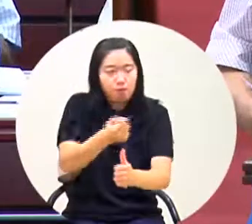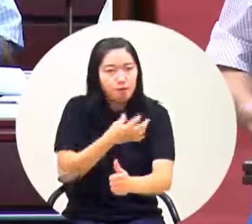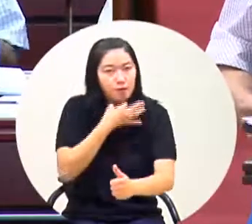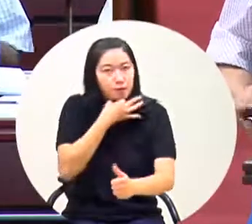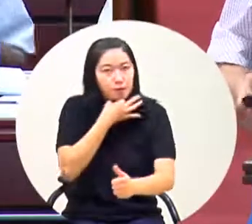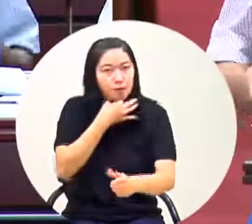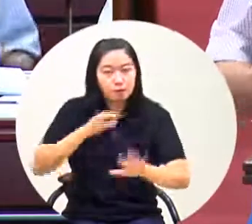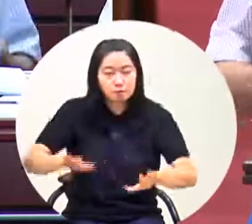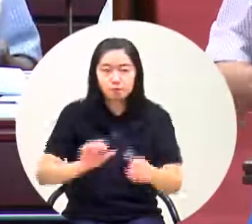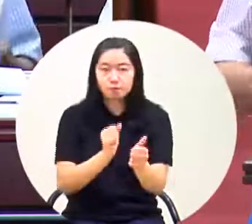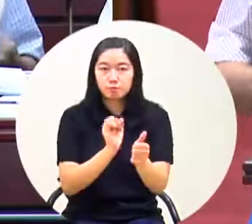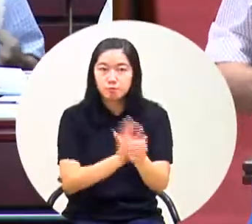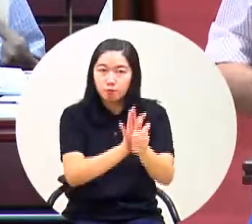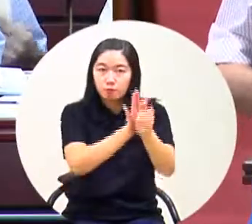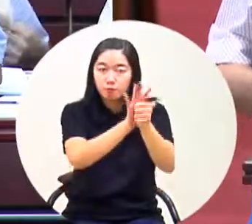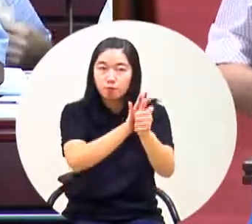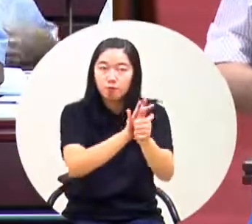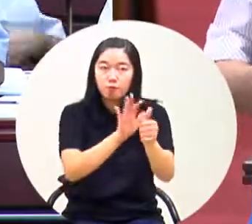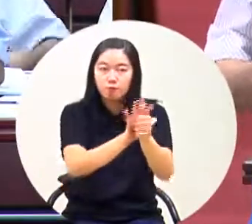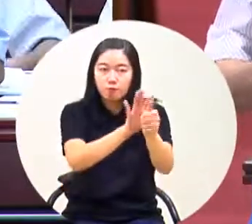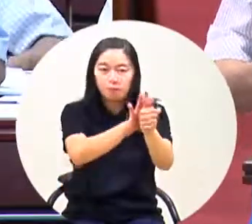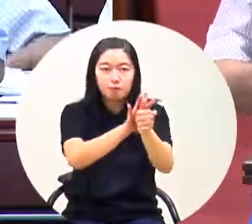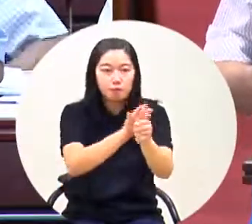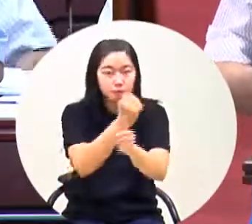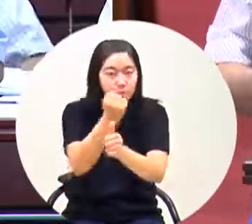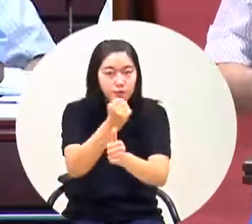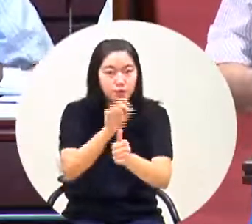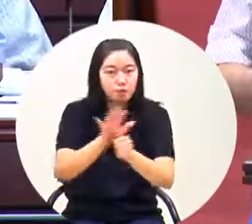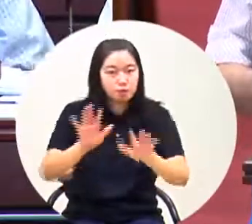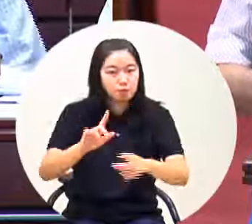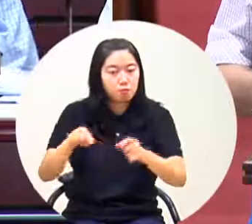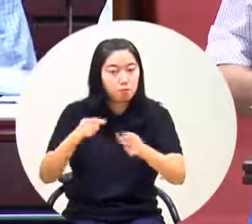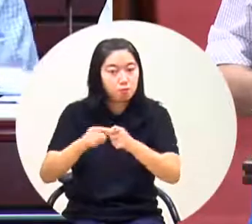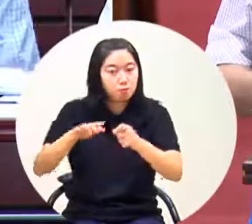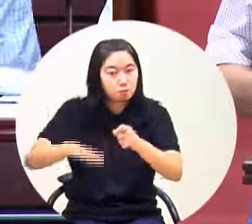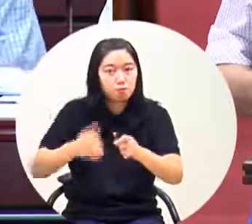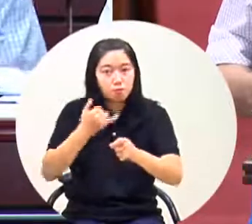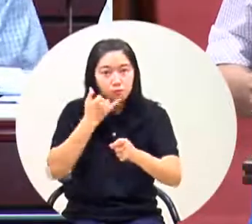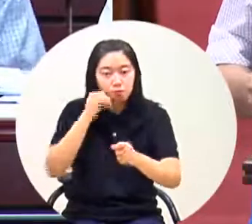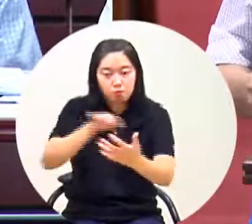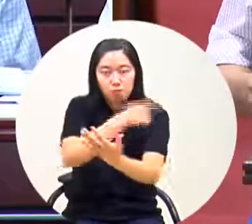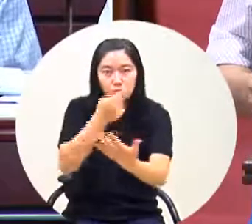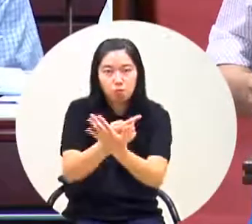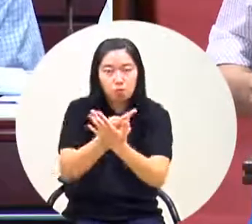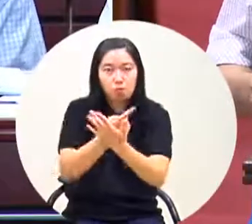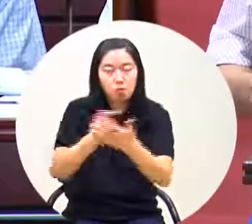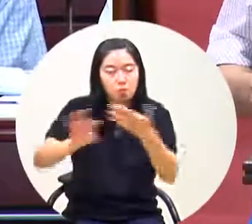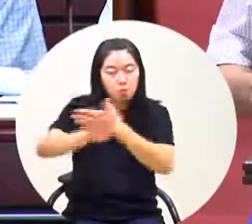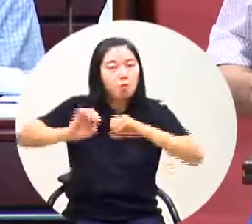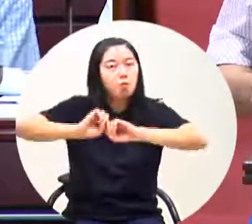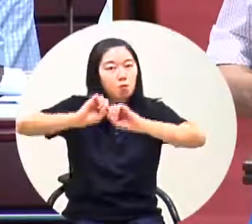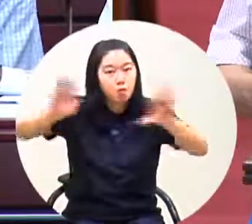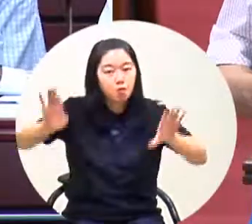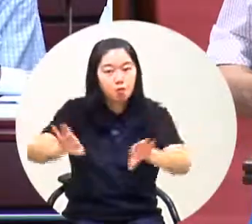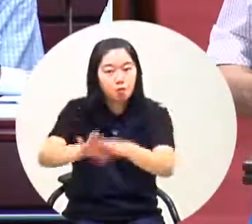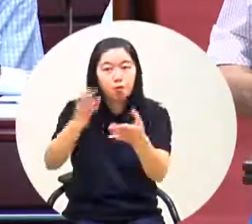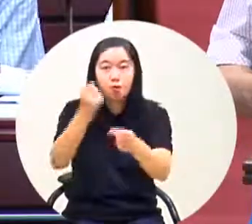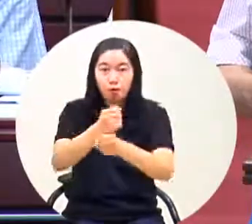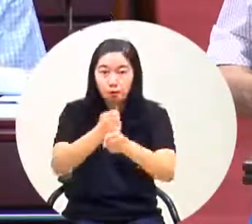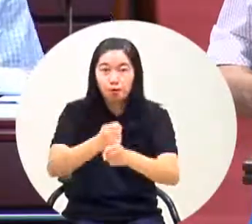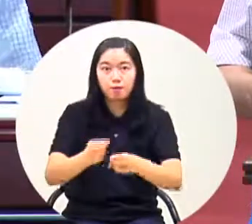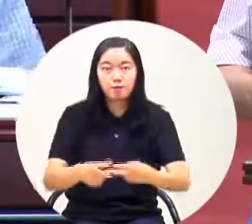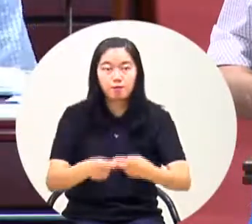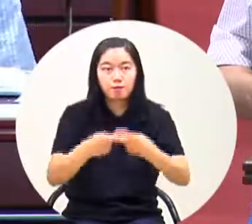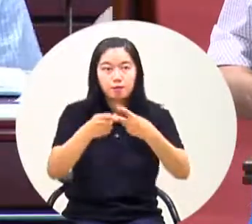动氨氮的总量管制，大概今年年底就可以整个对外去公告来实施。第一部分